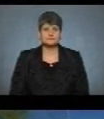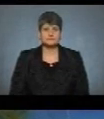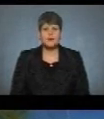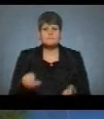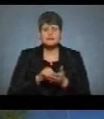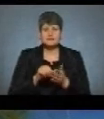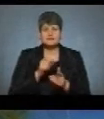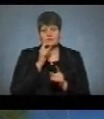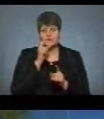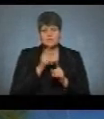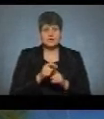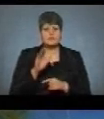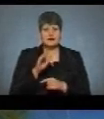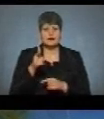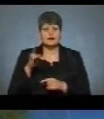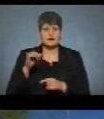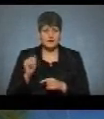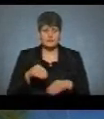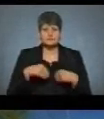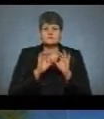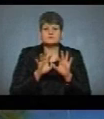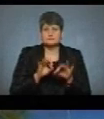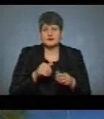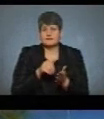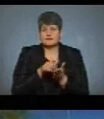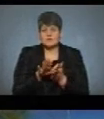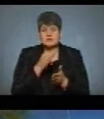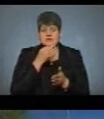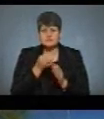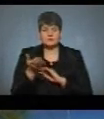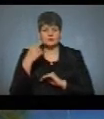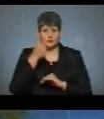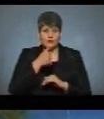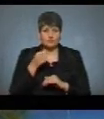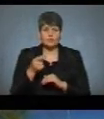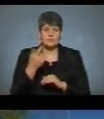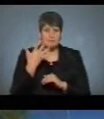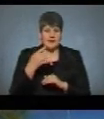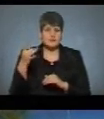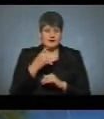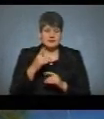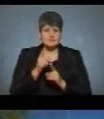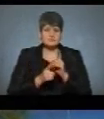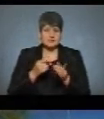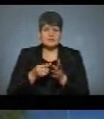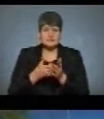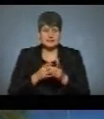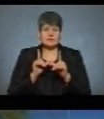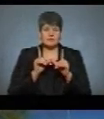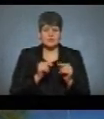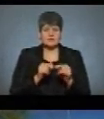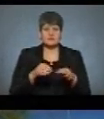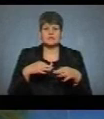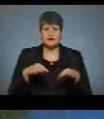Представник відповідача Віталій Герняк давати коментарі відмовився. Зазначу, торік у Тернополі 5 разів змінювали ціни за проїзд у громадському